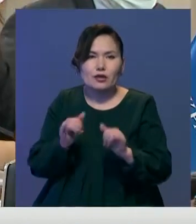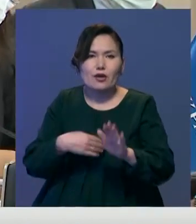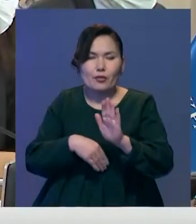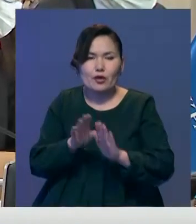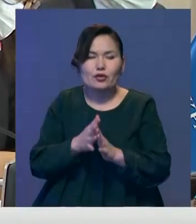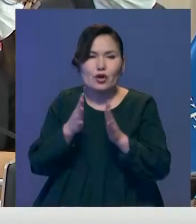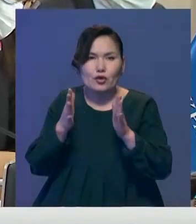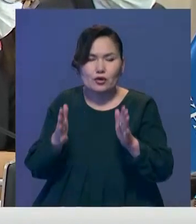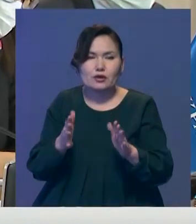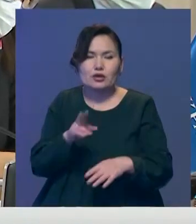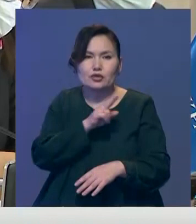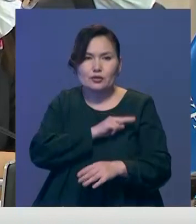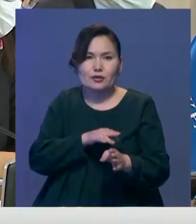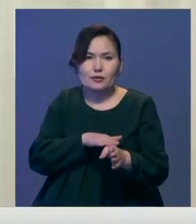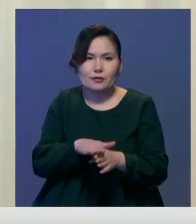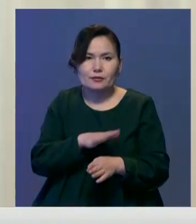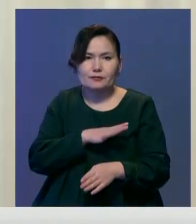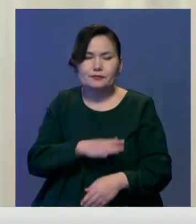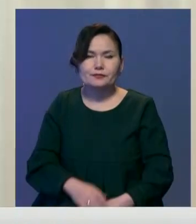кеңейтуге бағытталғанын хабарлады.